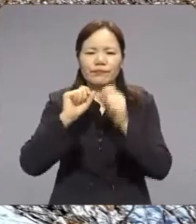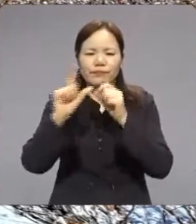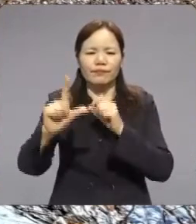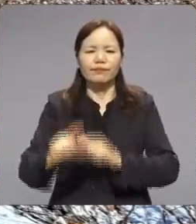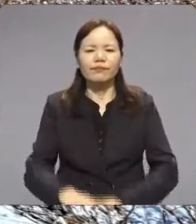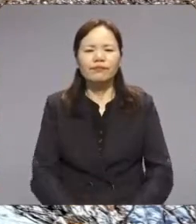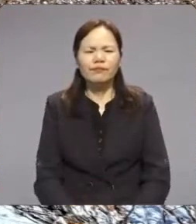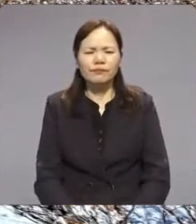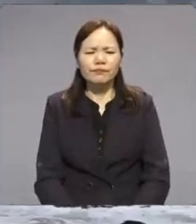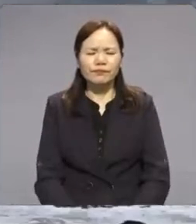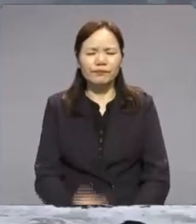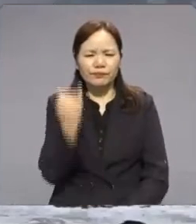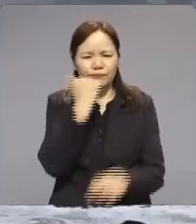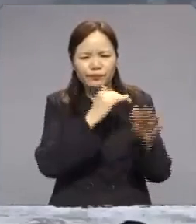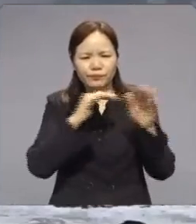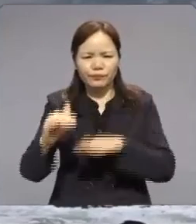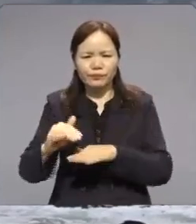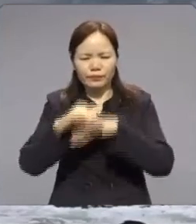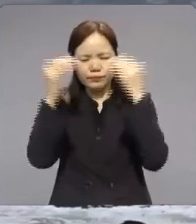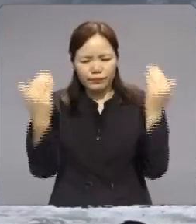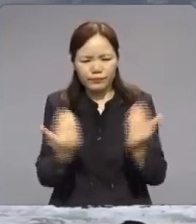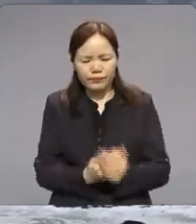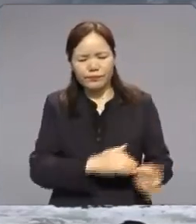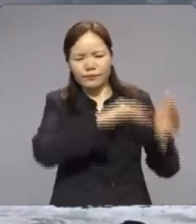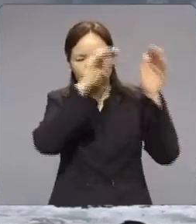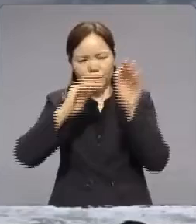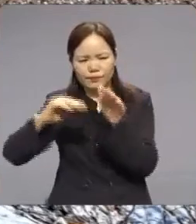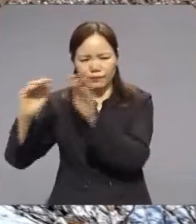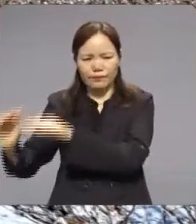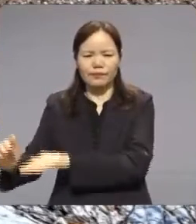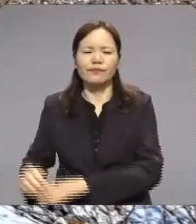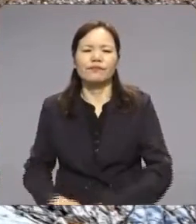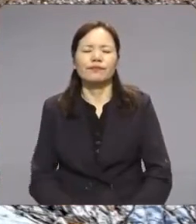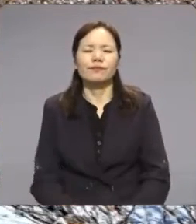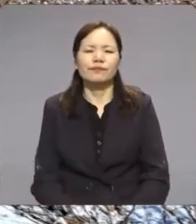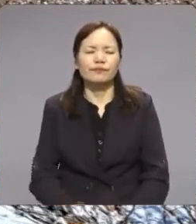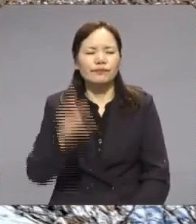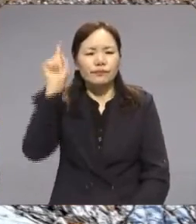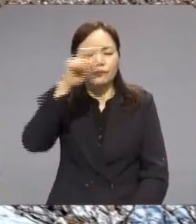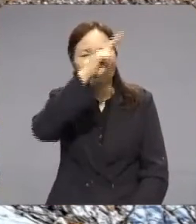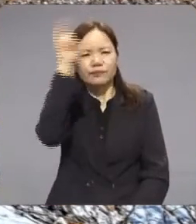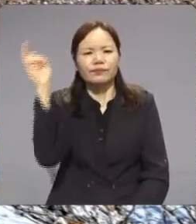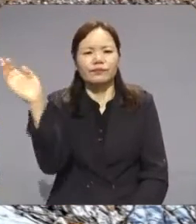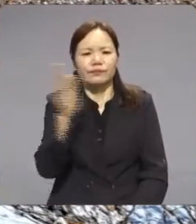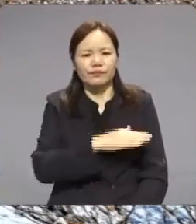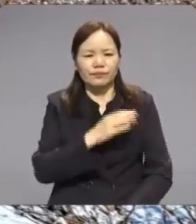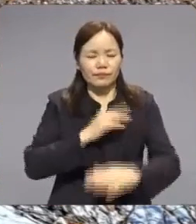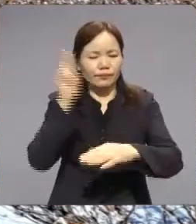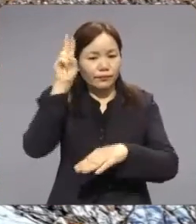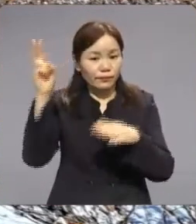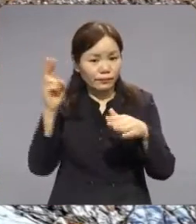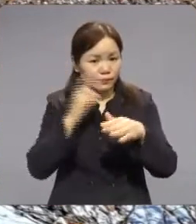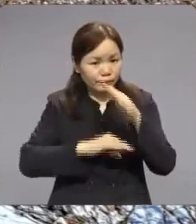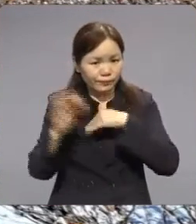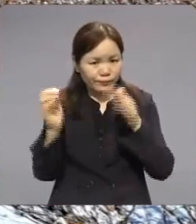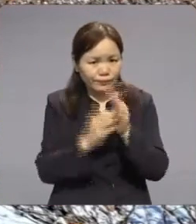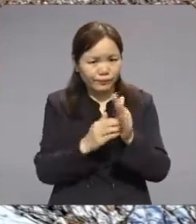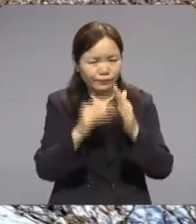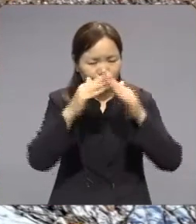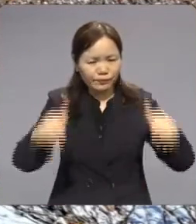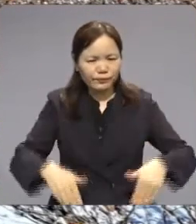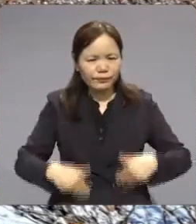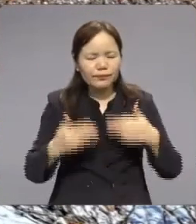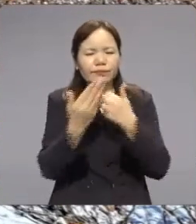기록하겠습니다 바다의 물결은 전 해상에서 높게 일겠습니다 내일 오후부터 모레 아침 사이에도 호남과 제주의